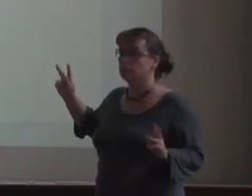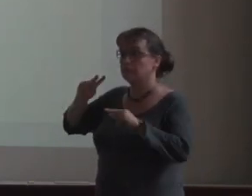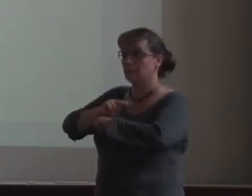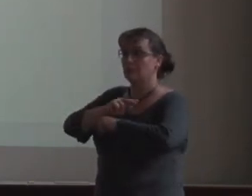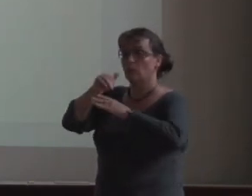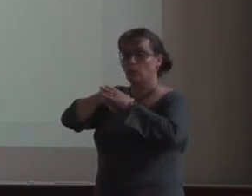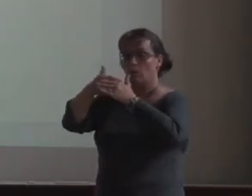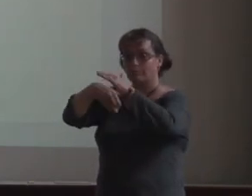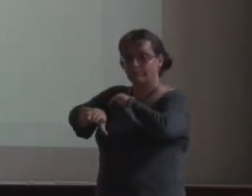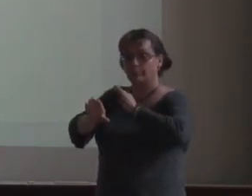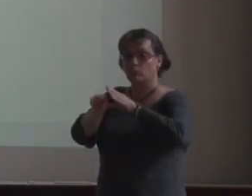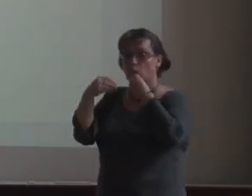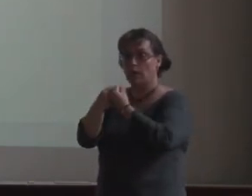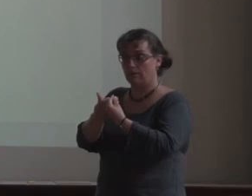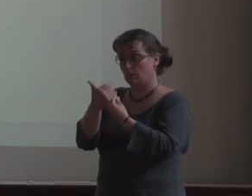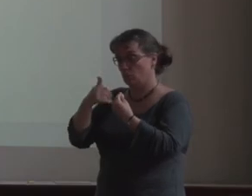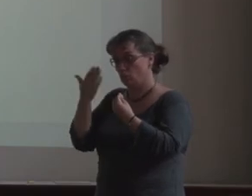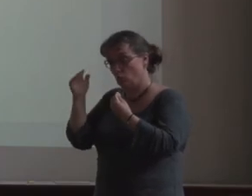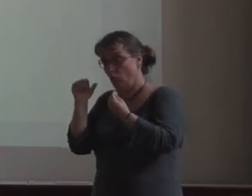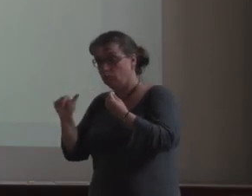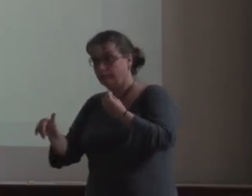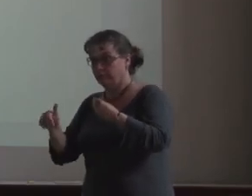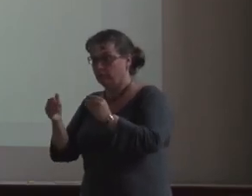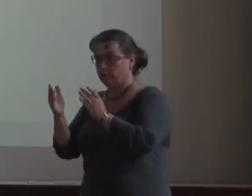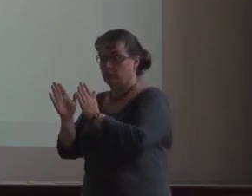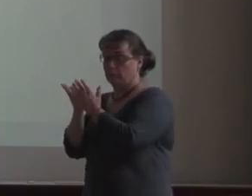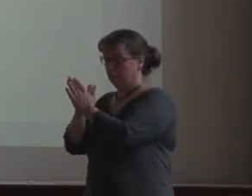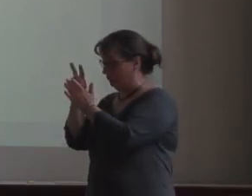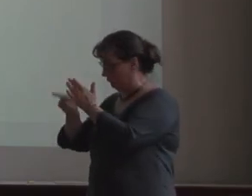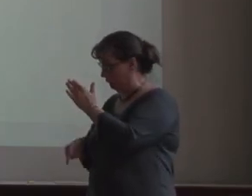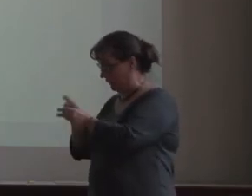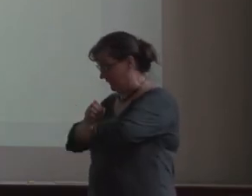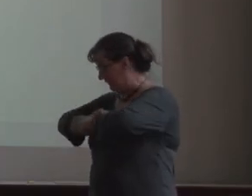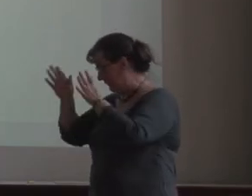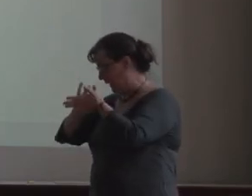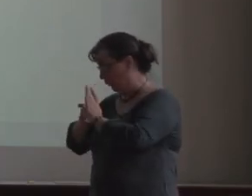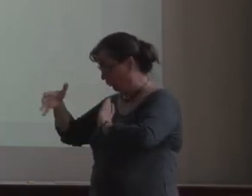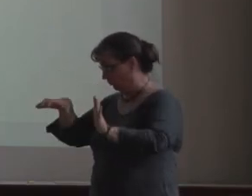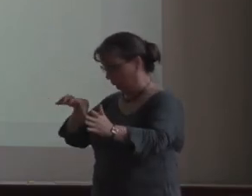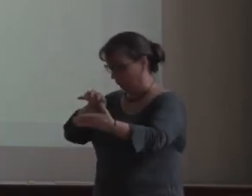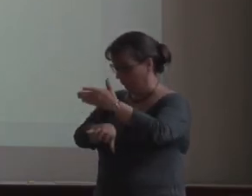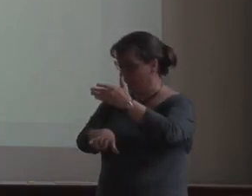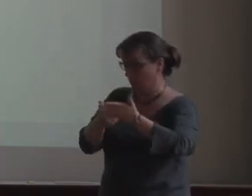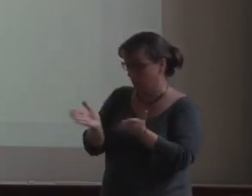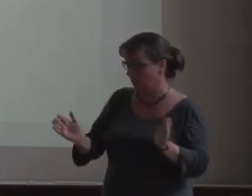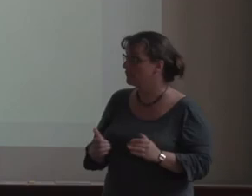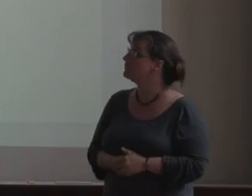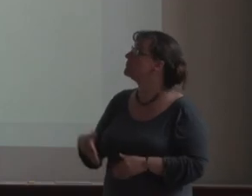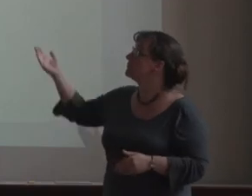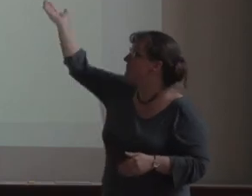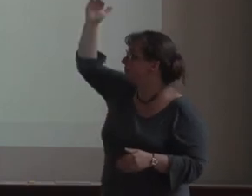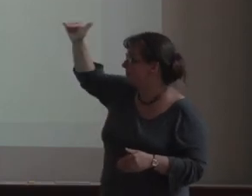doc de Python qui explique comment faire du CAN directement, donc c'est du copier-coller, très facile. Pour le port